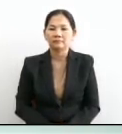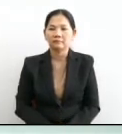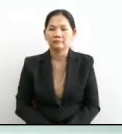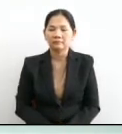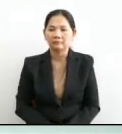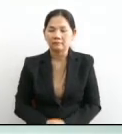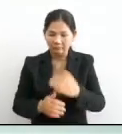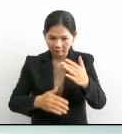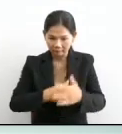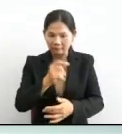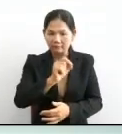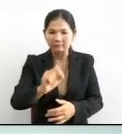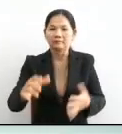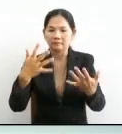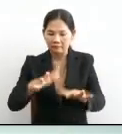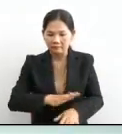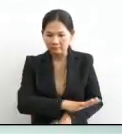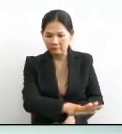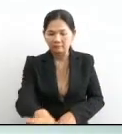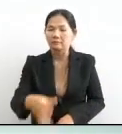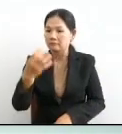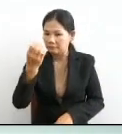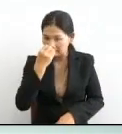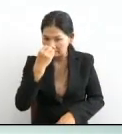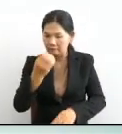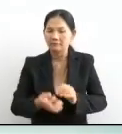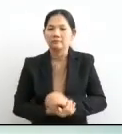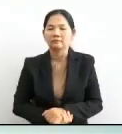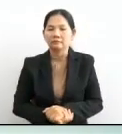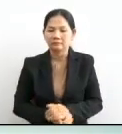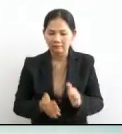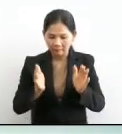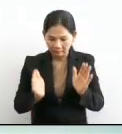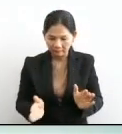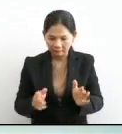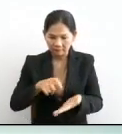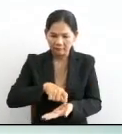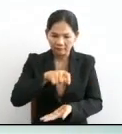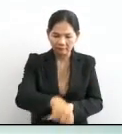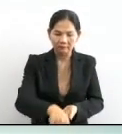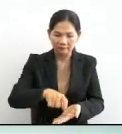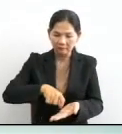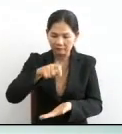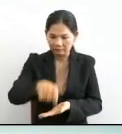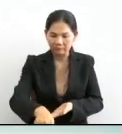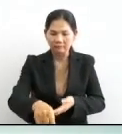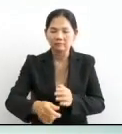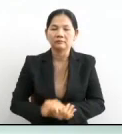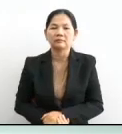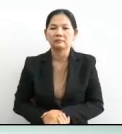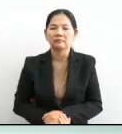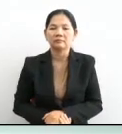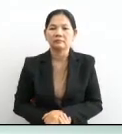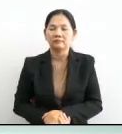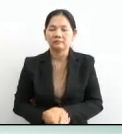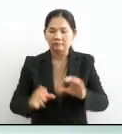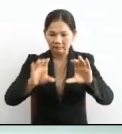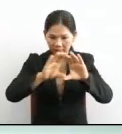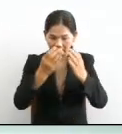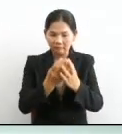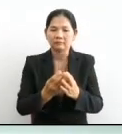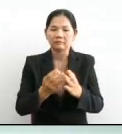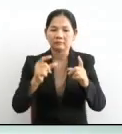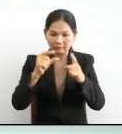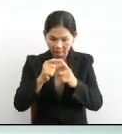chàng chẳng muốn tua pi con sẽ xây pi chồng này hái miên pi ấy tiếc con chà cả sẽ con chắc con sẽ xây khang cào mong máu con đã thân nạp pi hai nắng